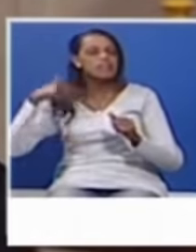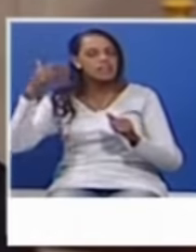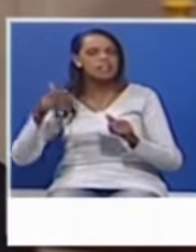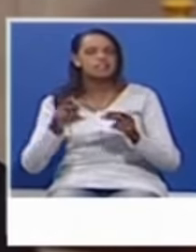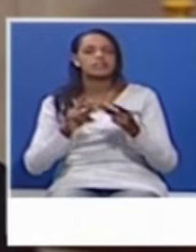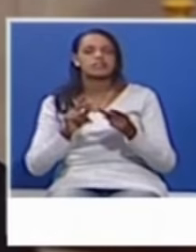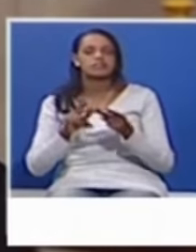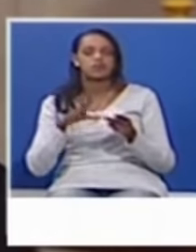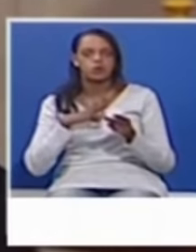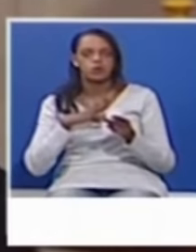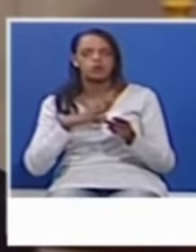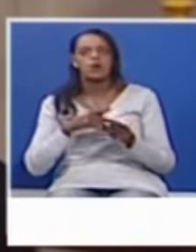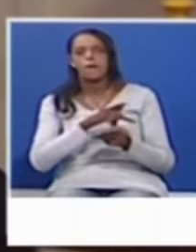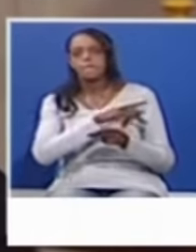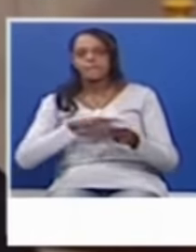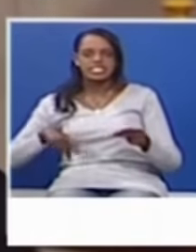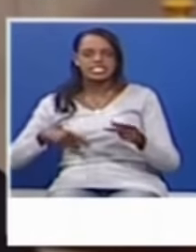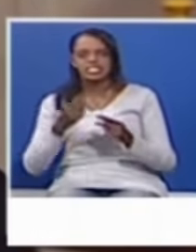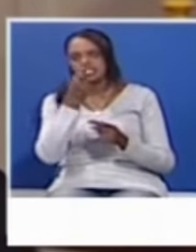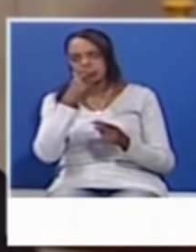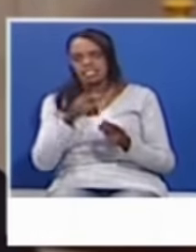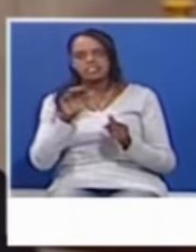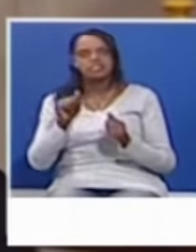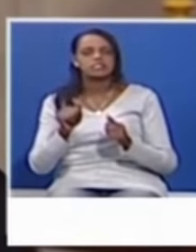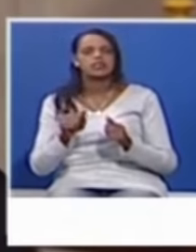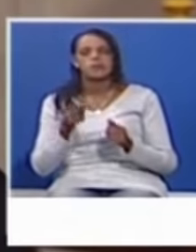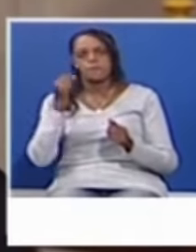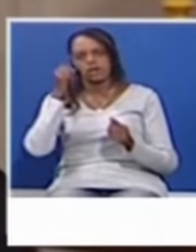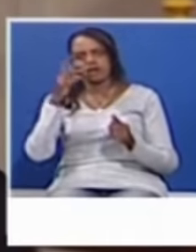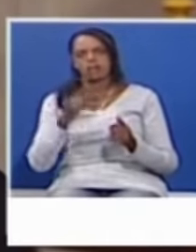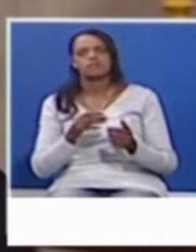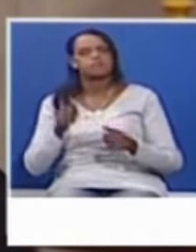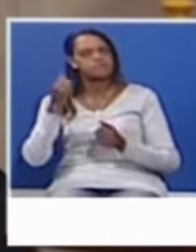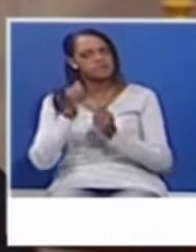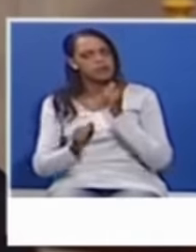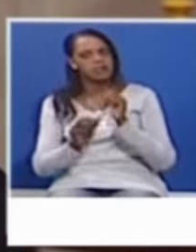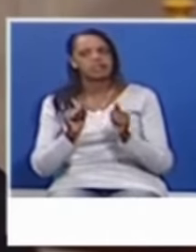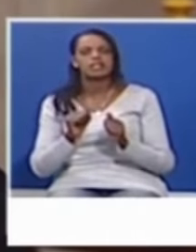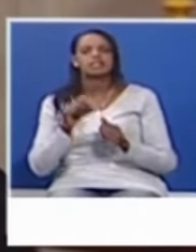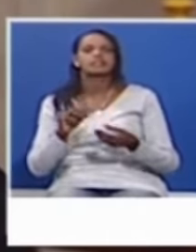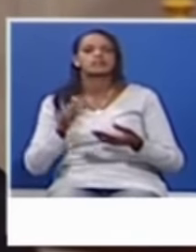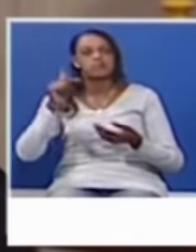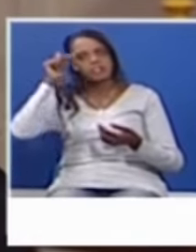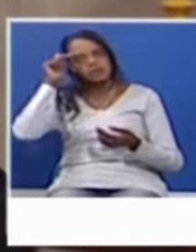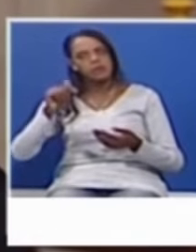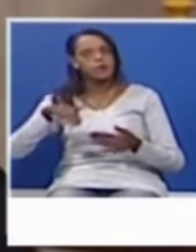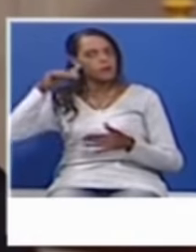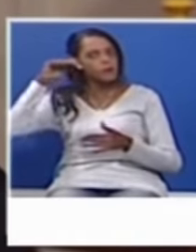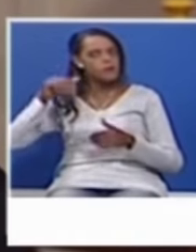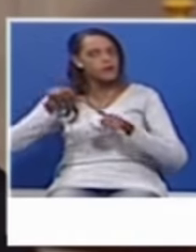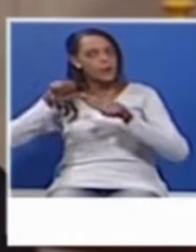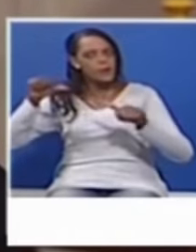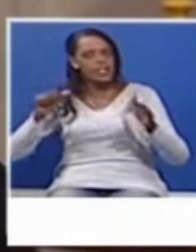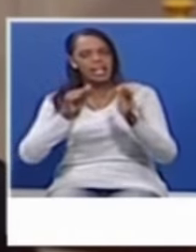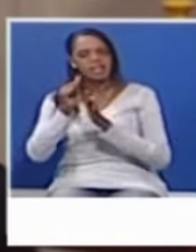حانكولتن كمزلو زحبر بريزيدنت إسياس نهزي بنقحات إنا مكتنان إنا آلنان حد حد متأمنان بمن عبال ننوح